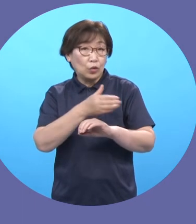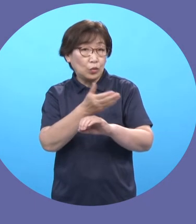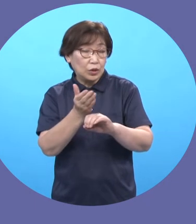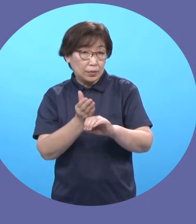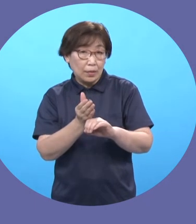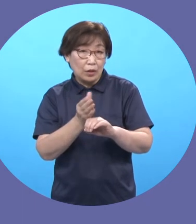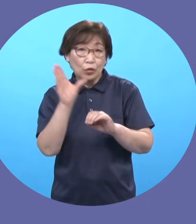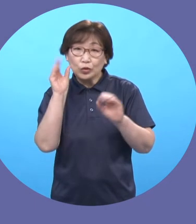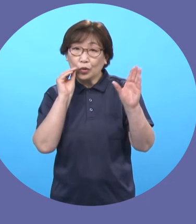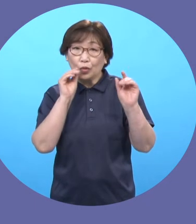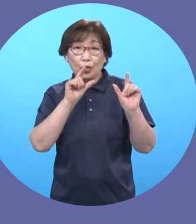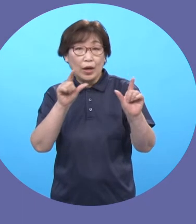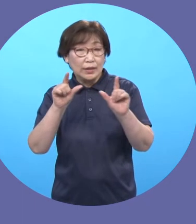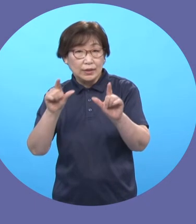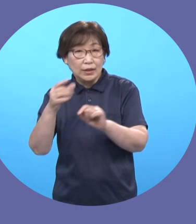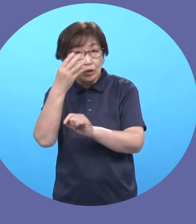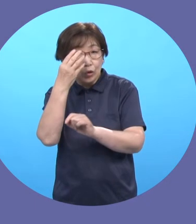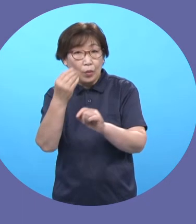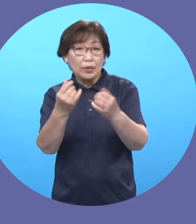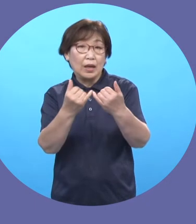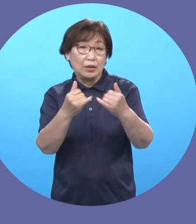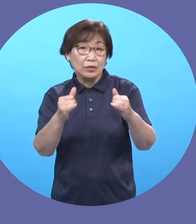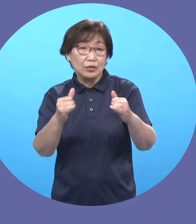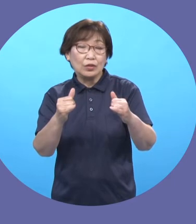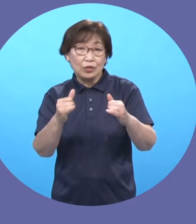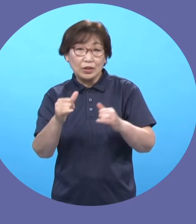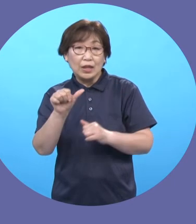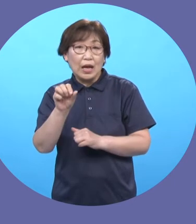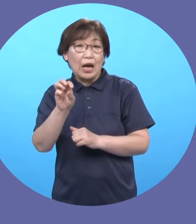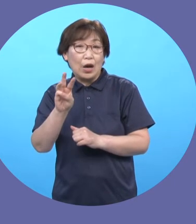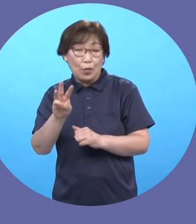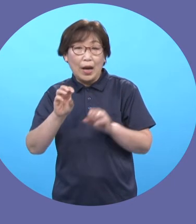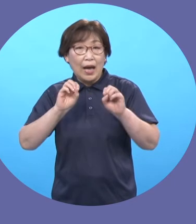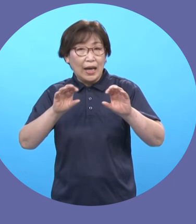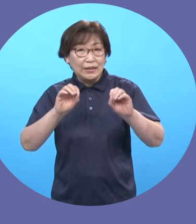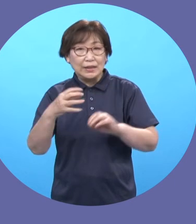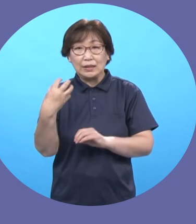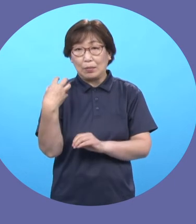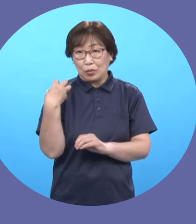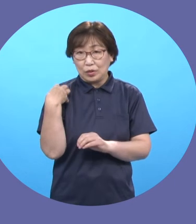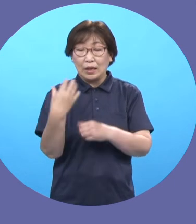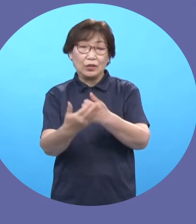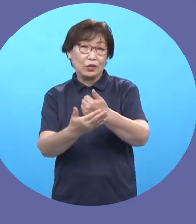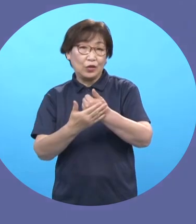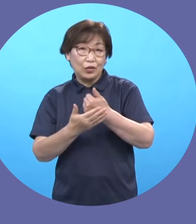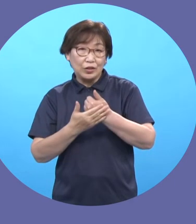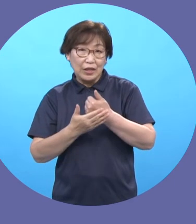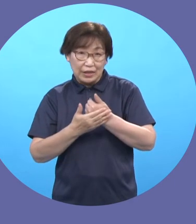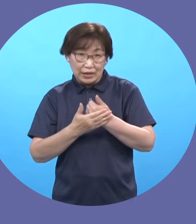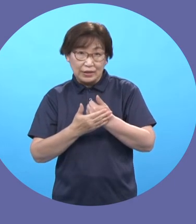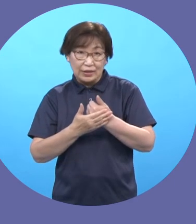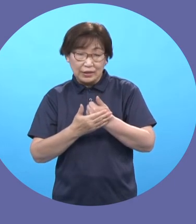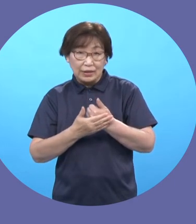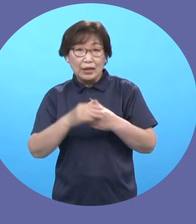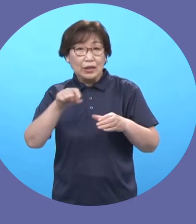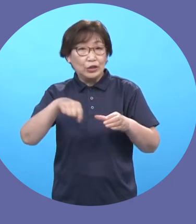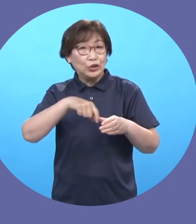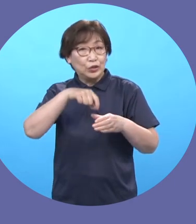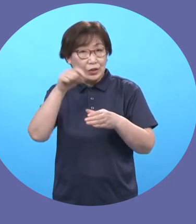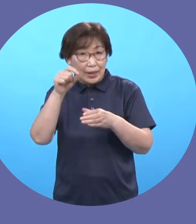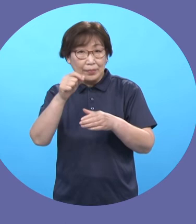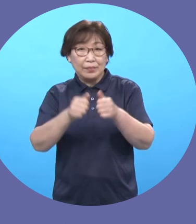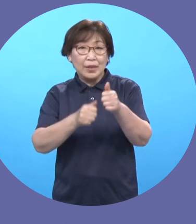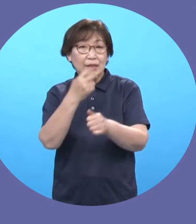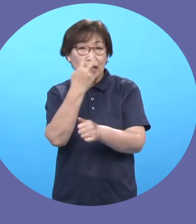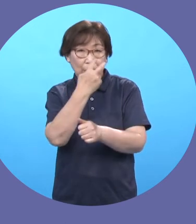情報発信に興味のある人に阿波発信サポーターとしてご協力いただき、抽選や選考で県の特